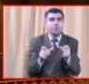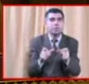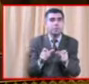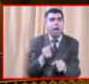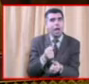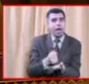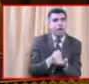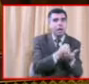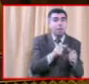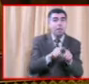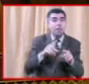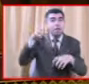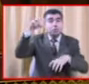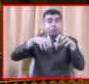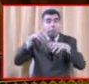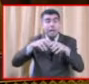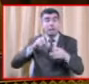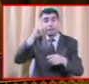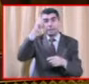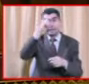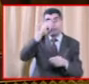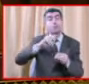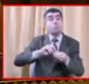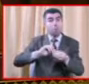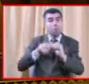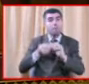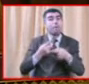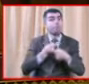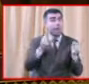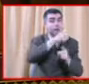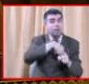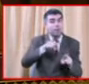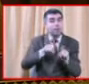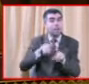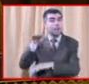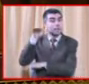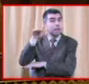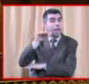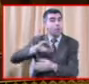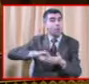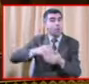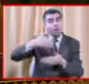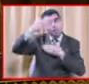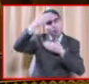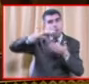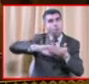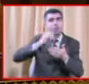الجوية الأخيرة التي كانت سبباً في كارثة حقيقية لبعض المناطق ولبلدنا